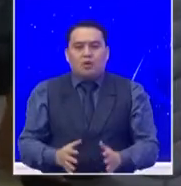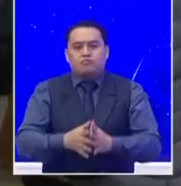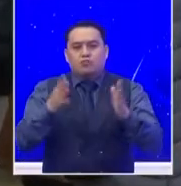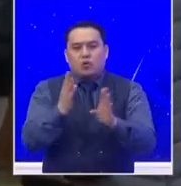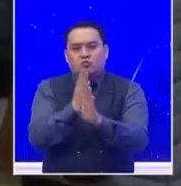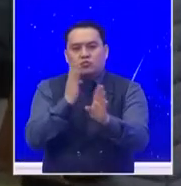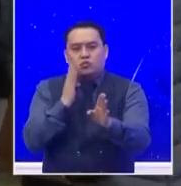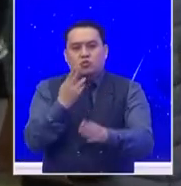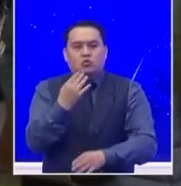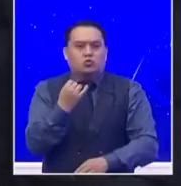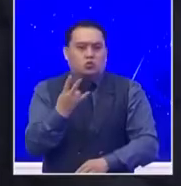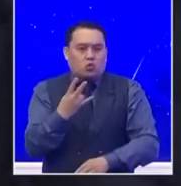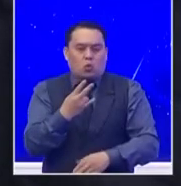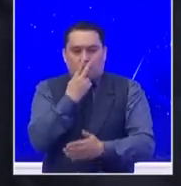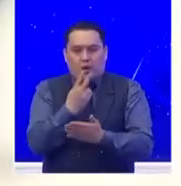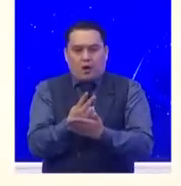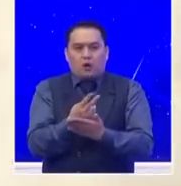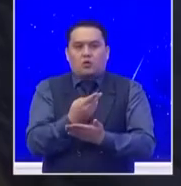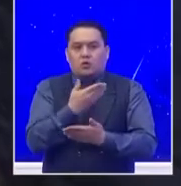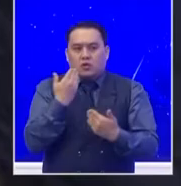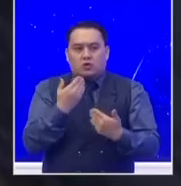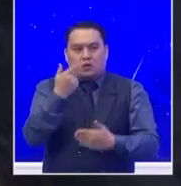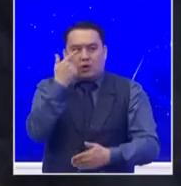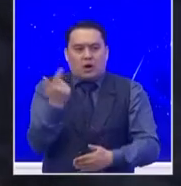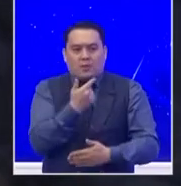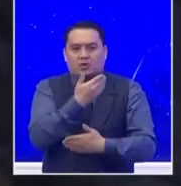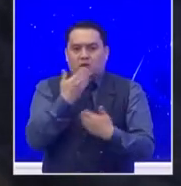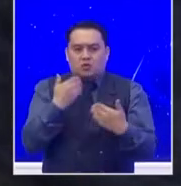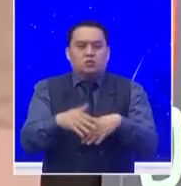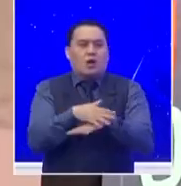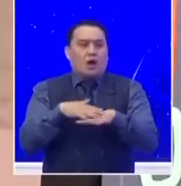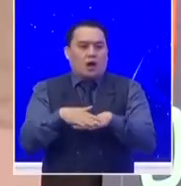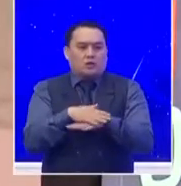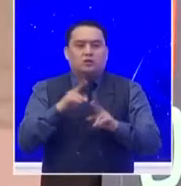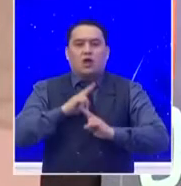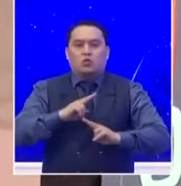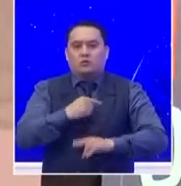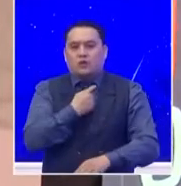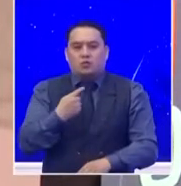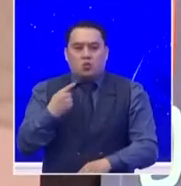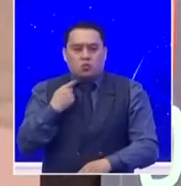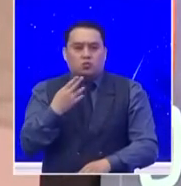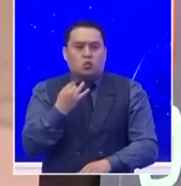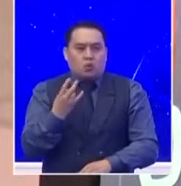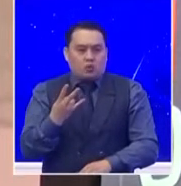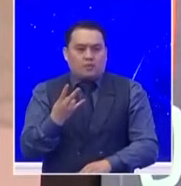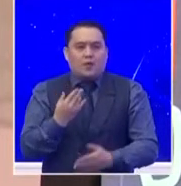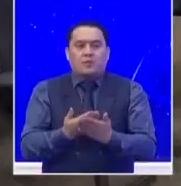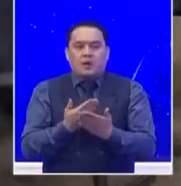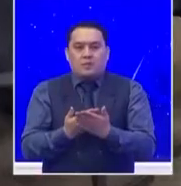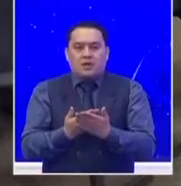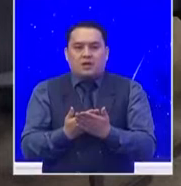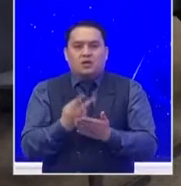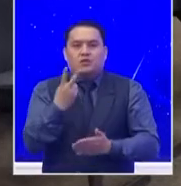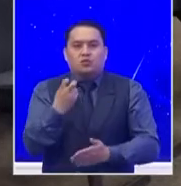центрах обслуживания населения – демонстрация отсутствия цифровой грамотности среди населения, считают сотрудники Талдыкурганского ЦОНа. К примеру, из